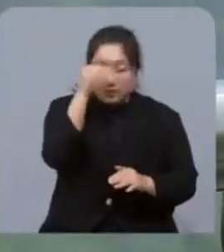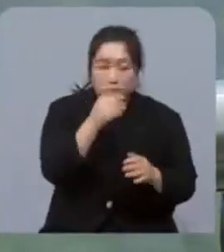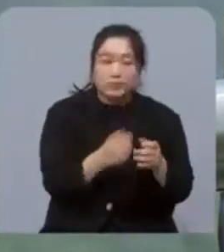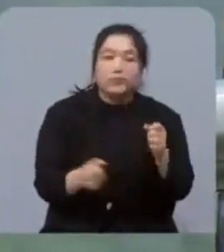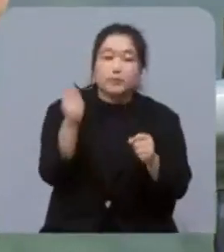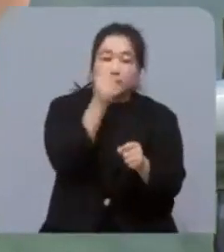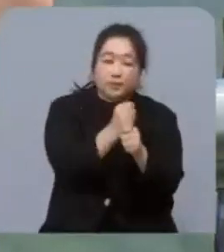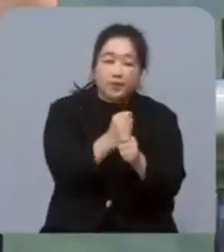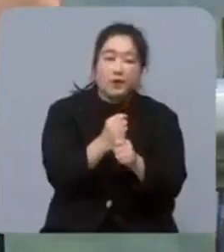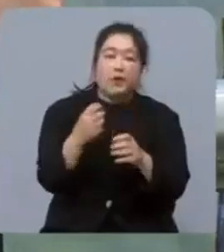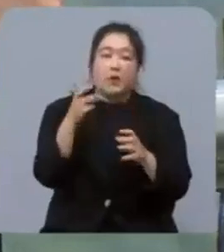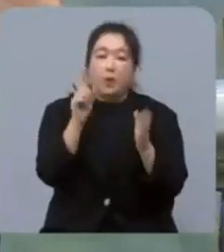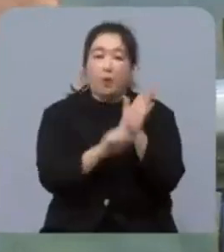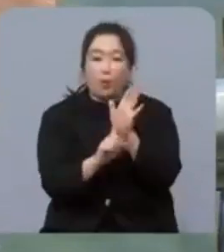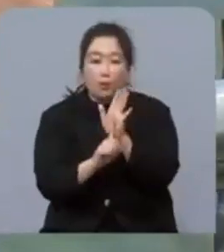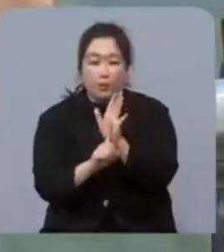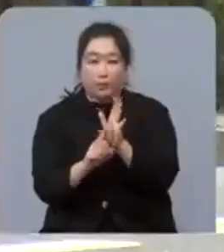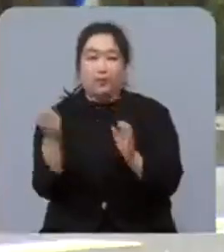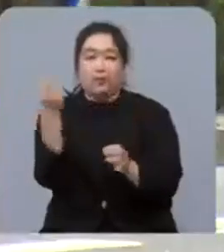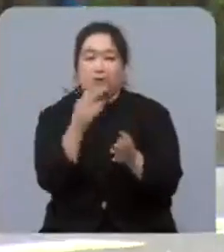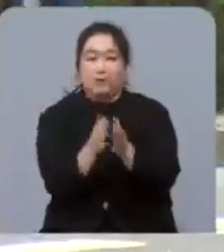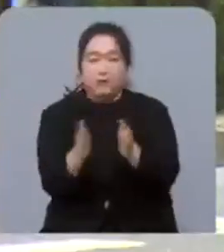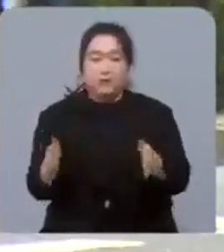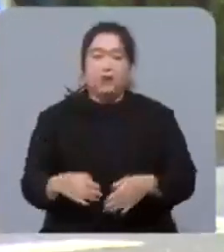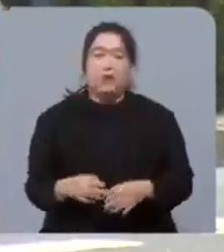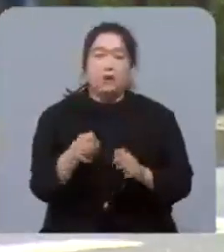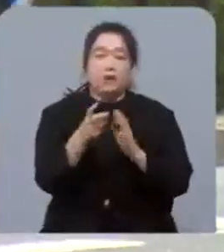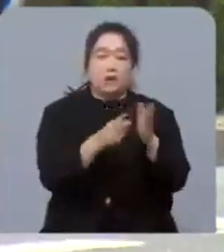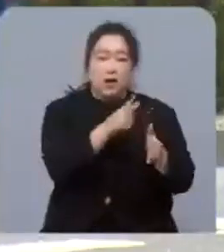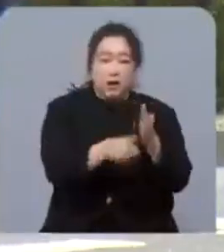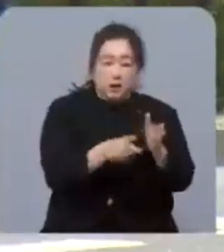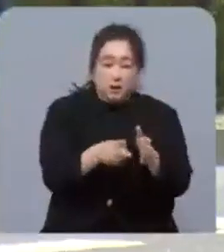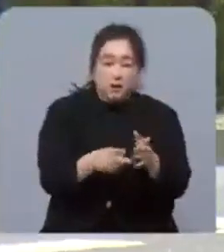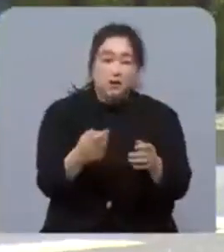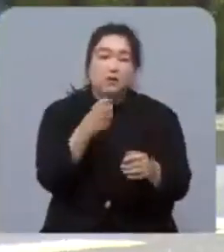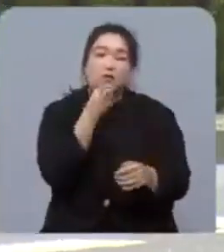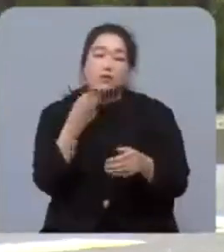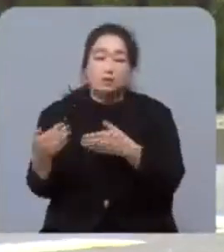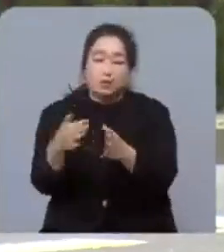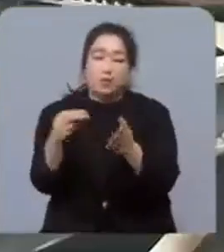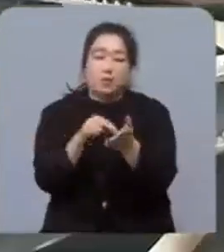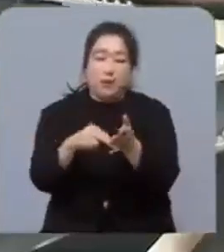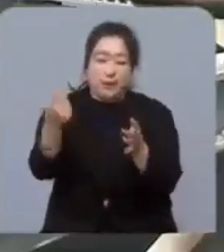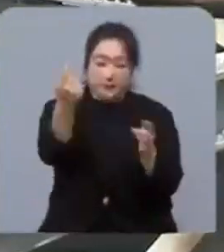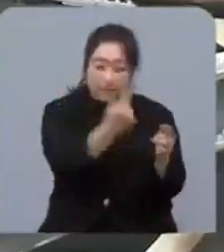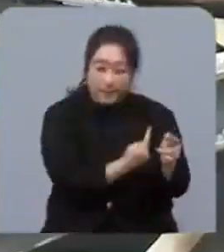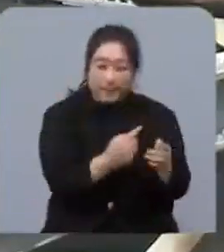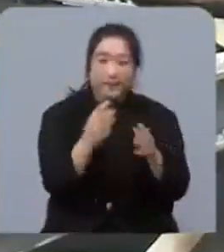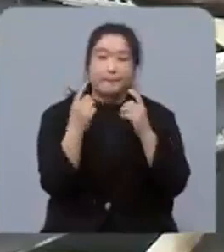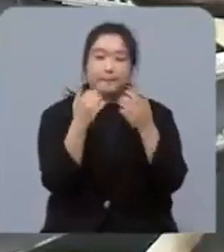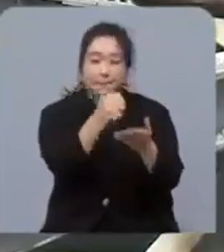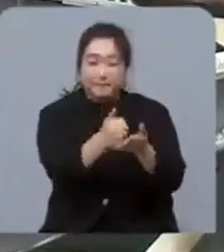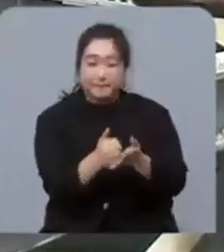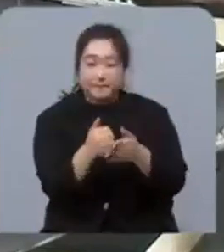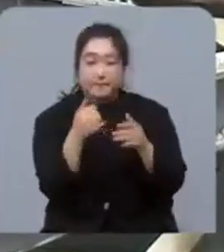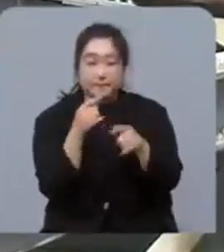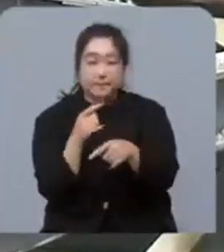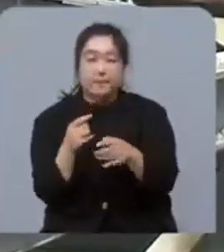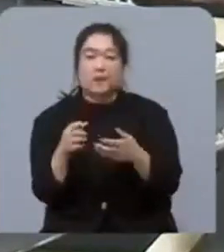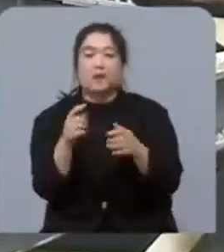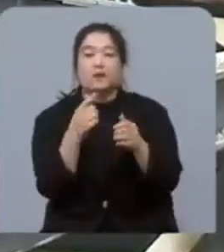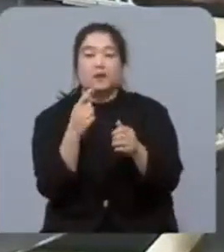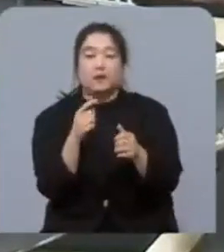홍보에 재시동을 걸었습니다. 열차를 이용해서 수도권에서 단양을 찾는 관광객들에게